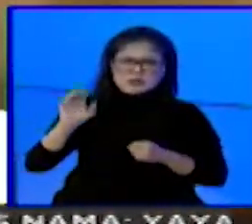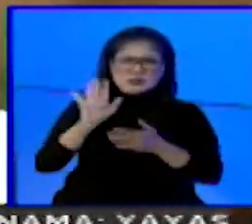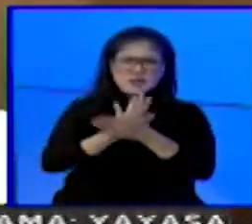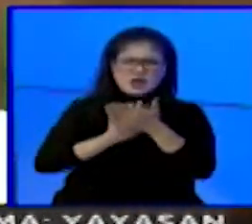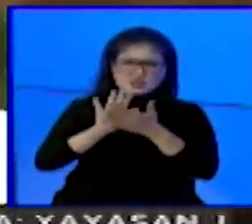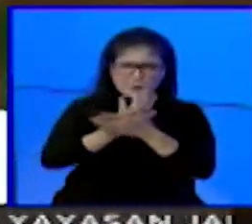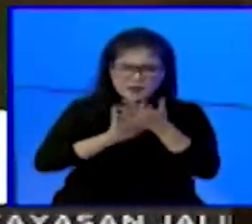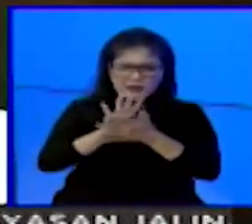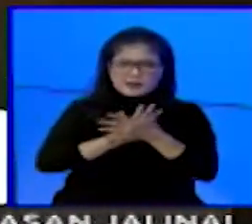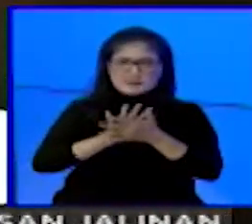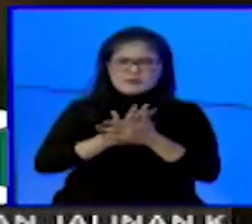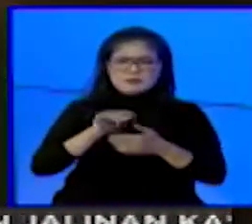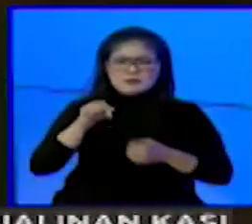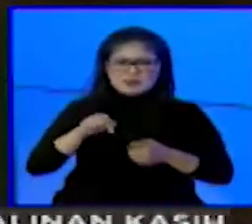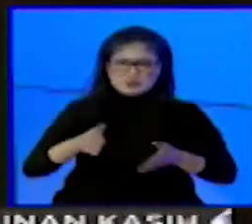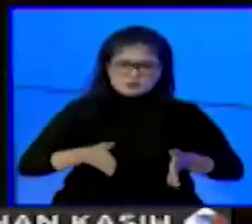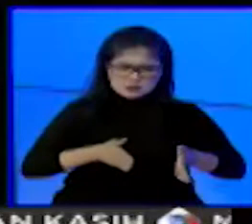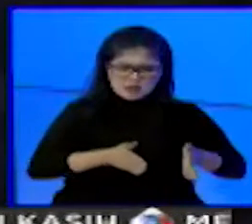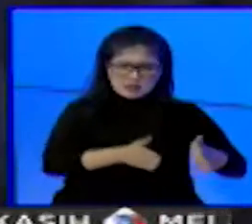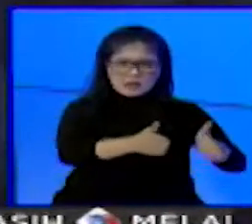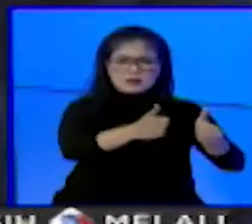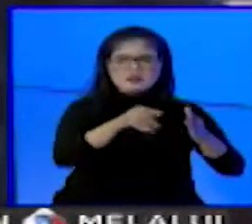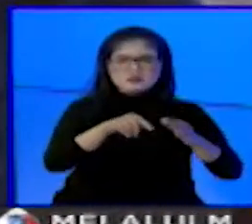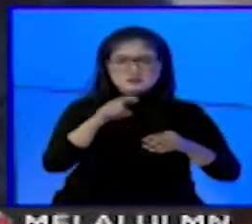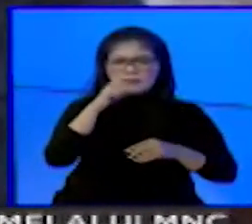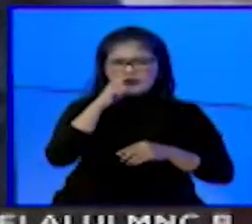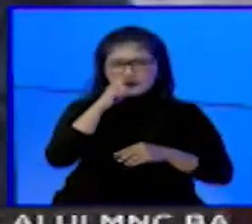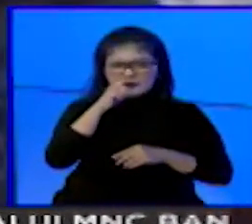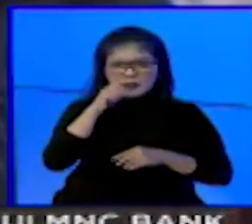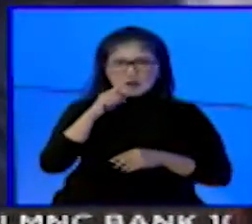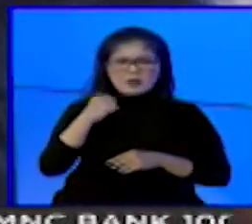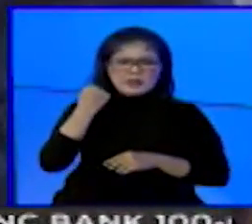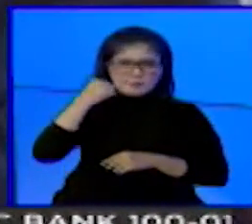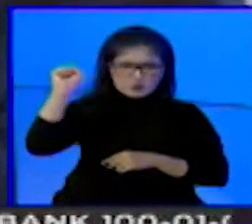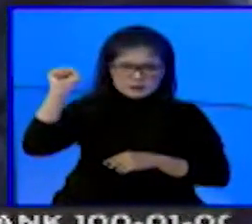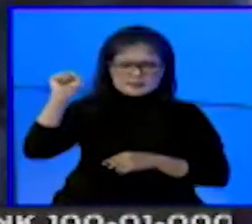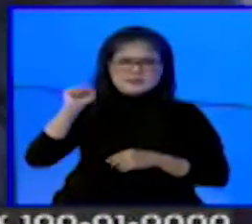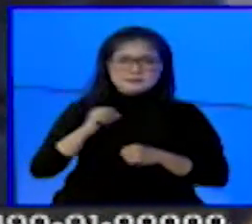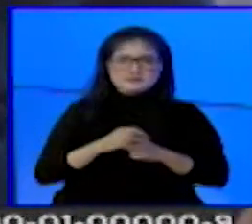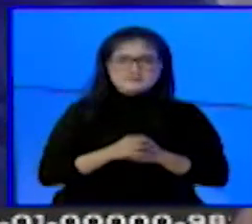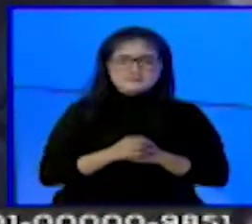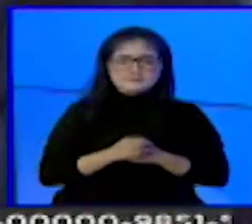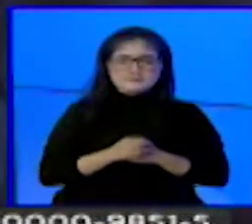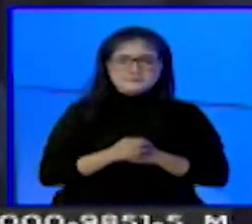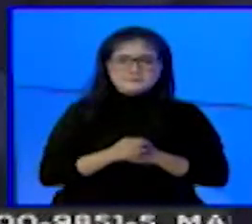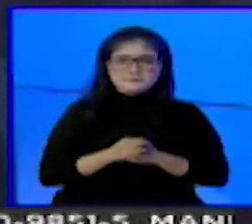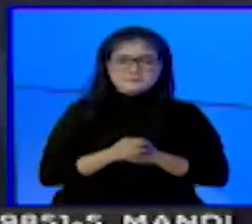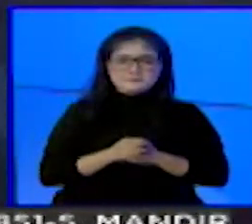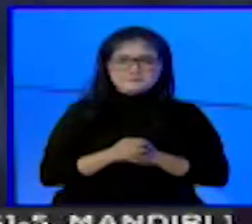Selamat jalan Bapak Demokrasi. Tim Liputan iNews melaporkan.